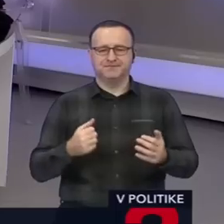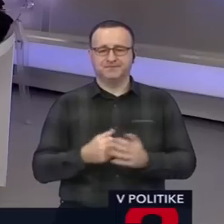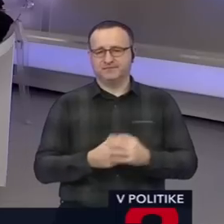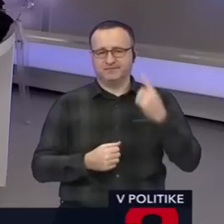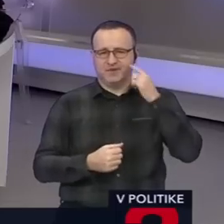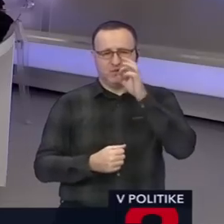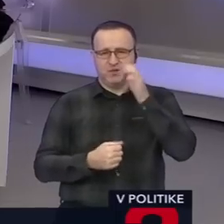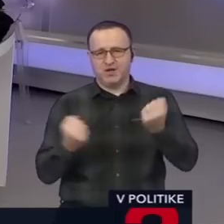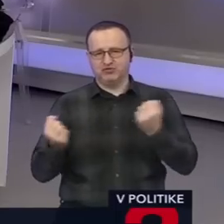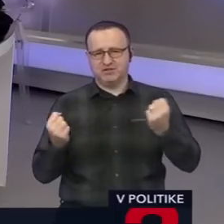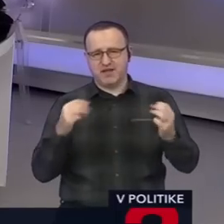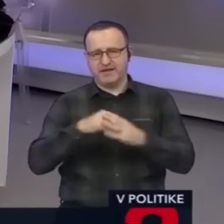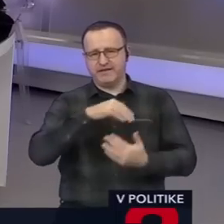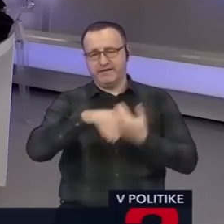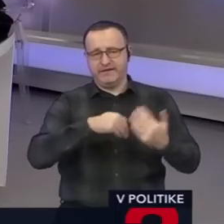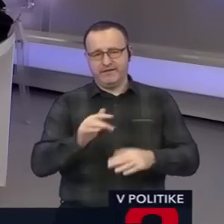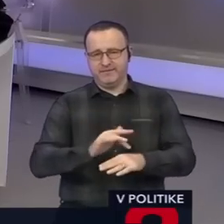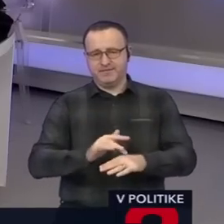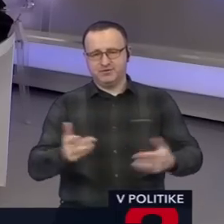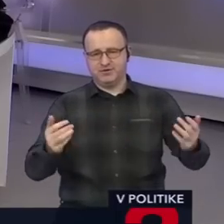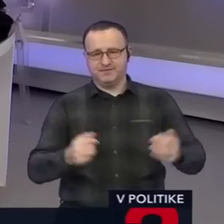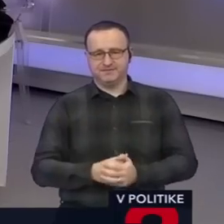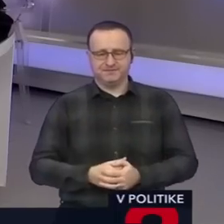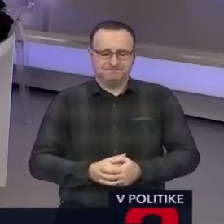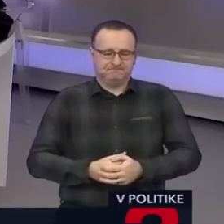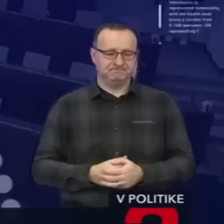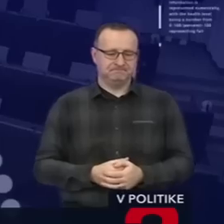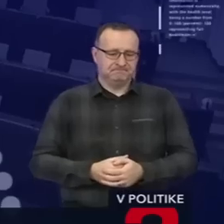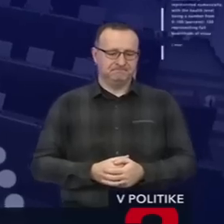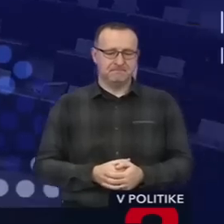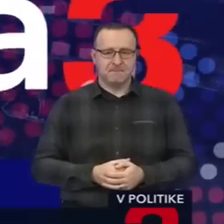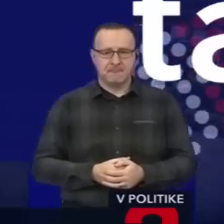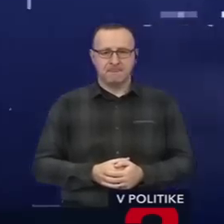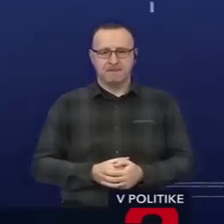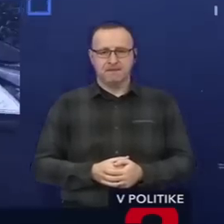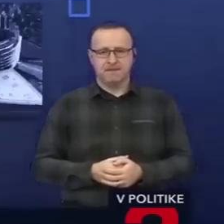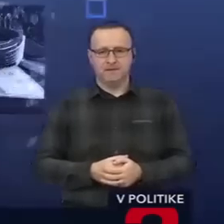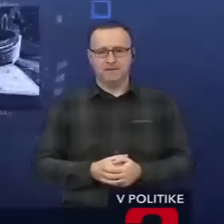minister obrany Jaroslav Naď. Ďakujem za návštevu v štúdiu. Ďakujem za pozvanie, kedykoľvek. Všetko dobré.